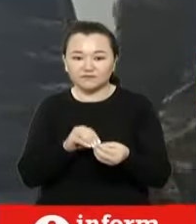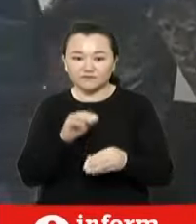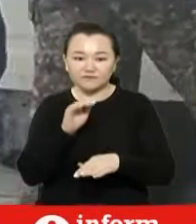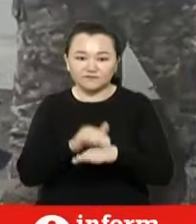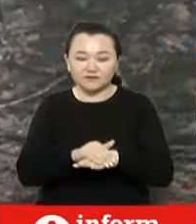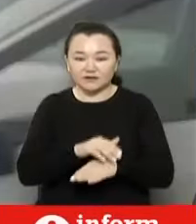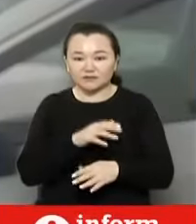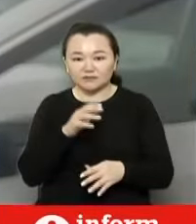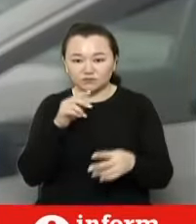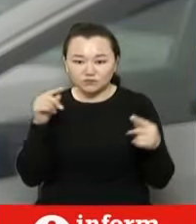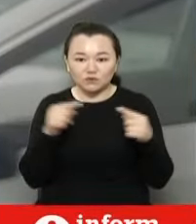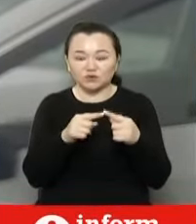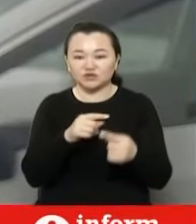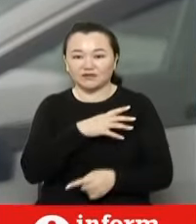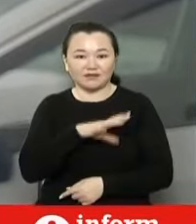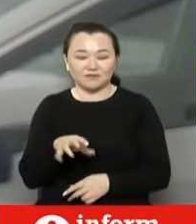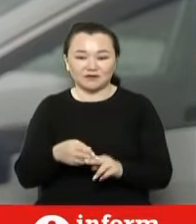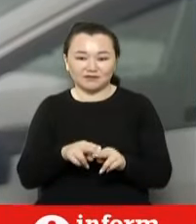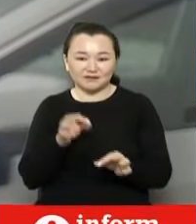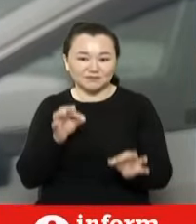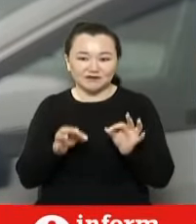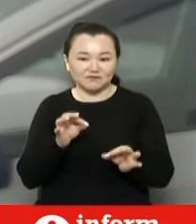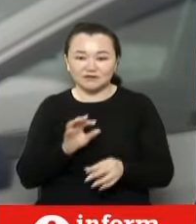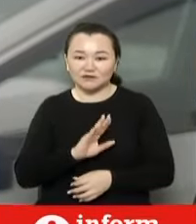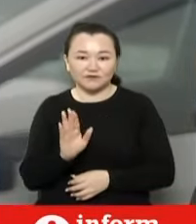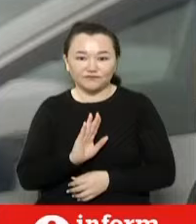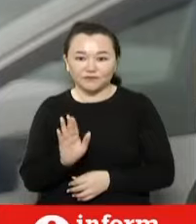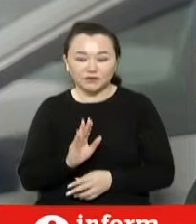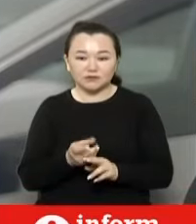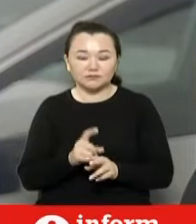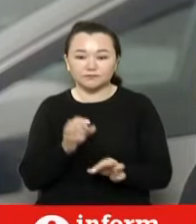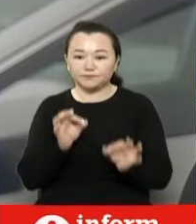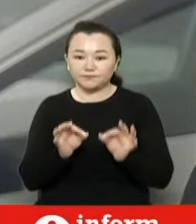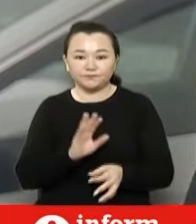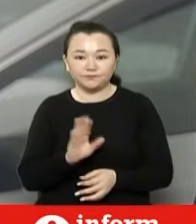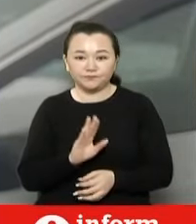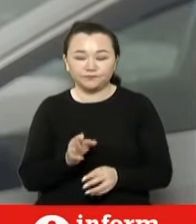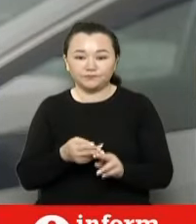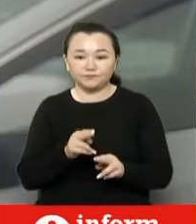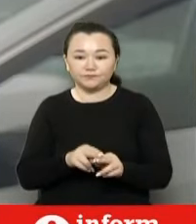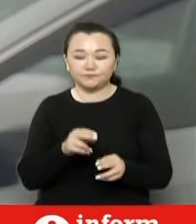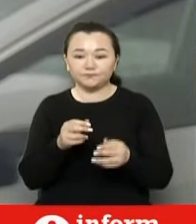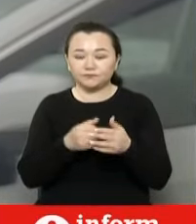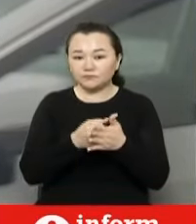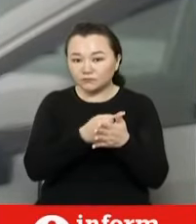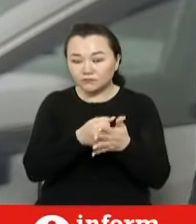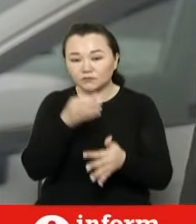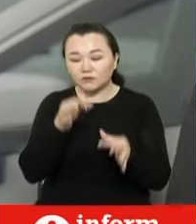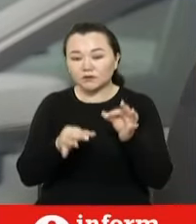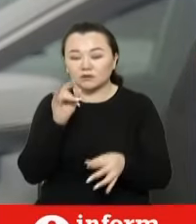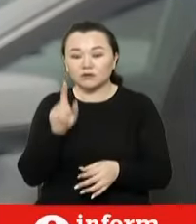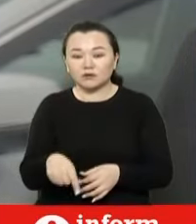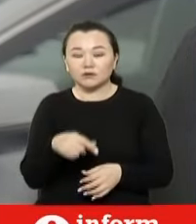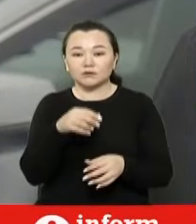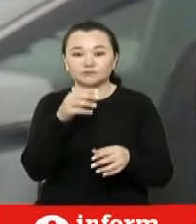дәлелденбеген. Енді бұл әділдік болмады. Әділдік болмағаны, мынау апелляциялық соттың өзінде енді мынау